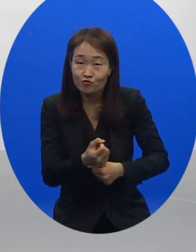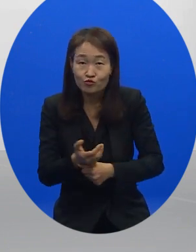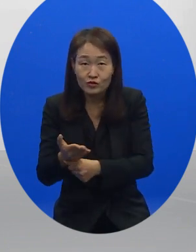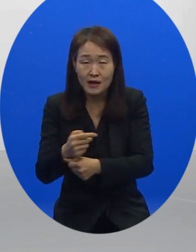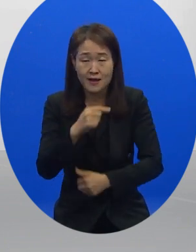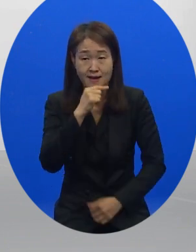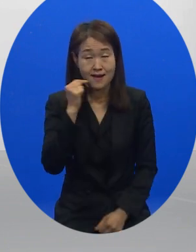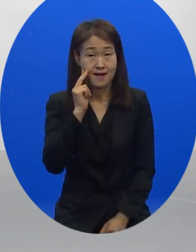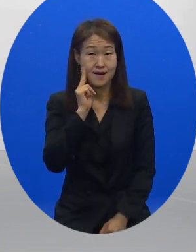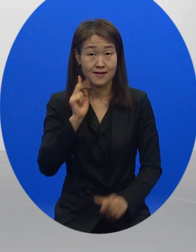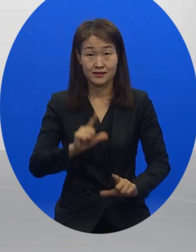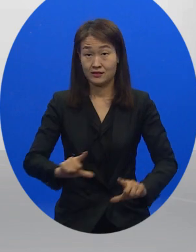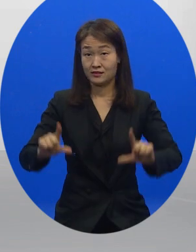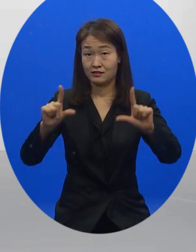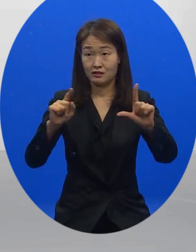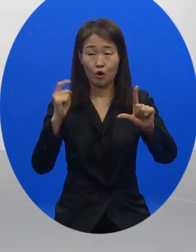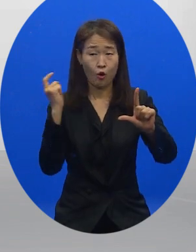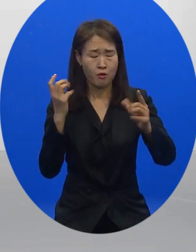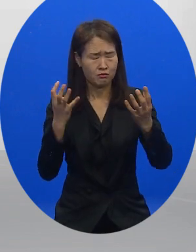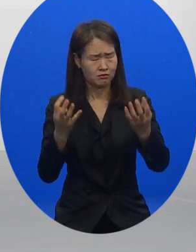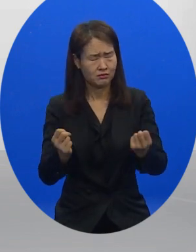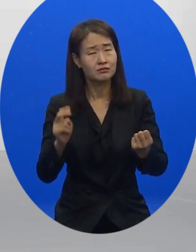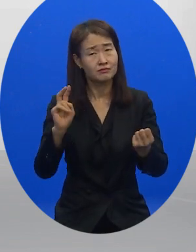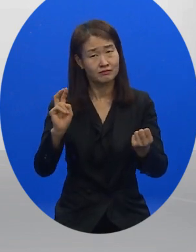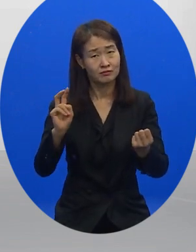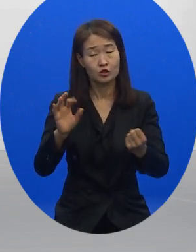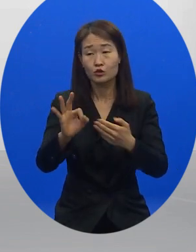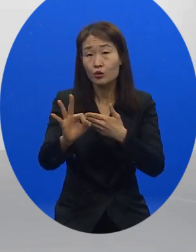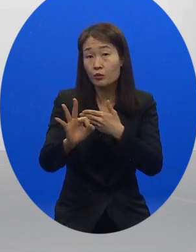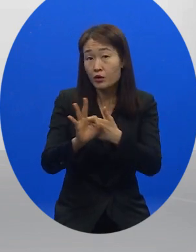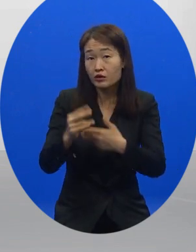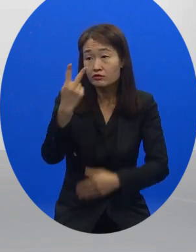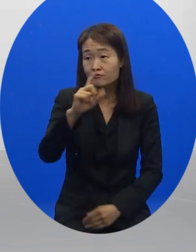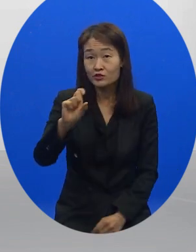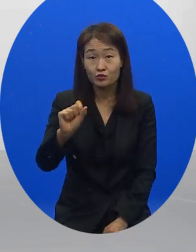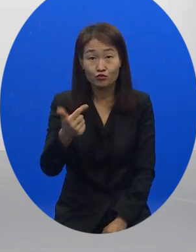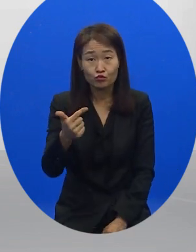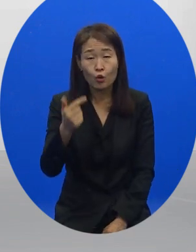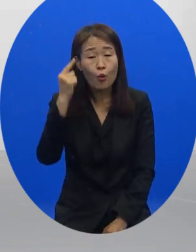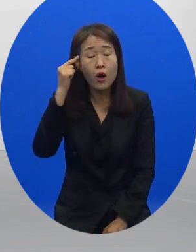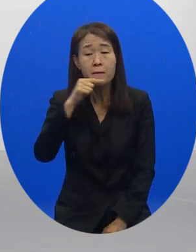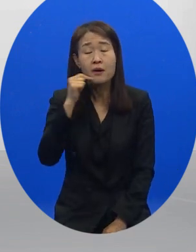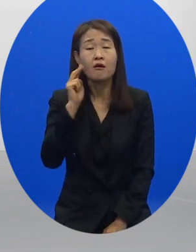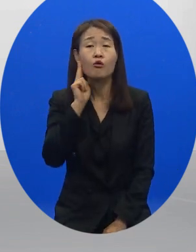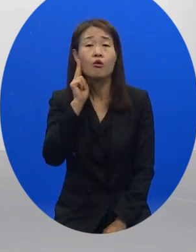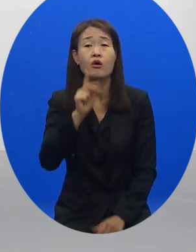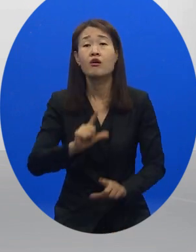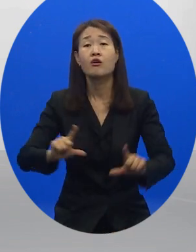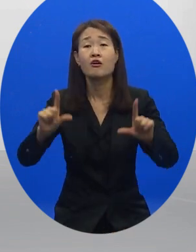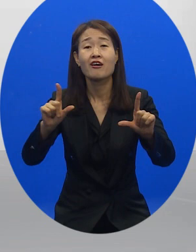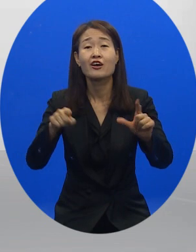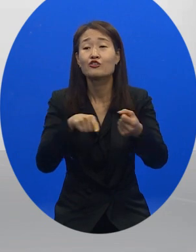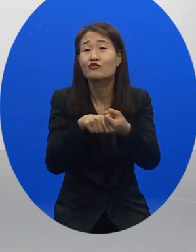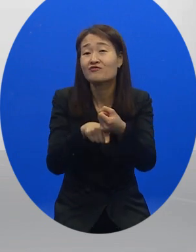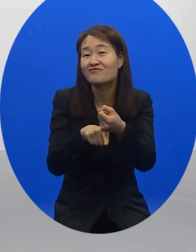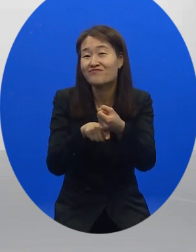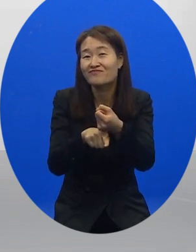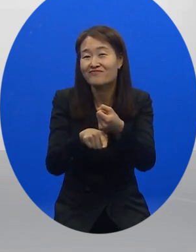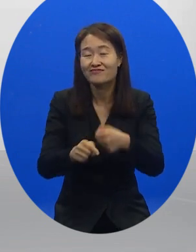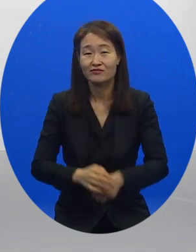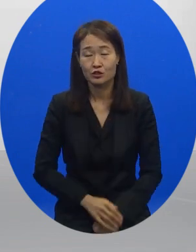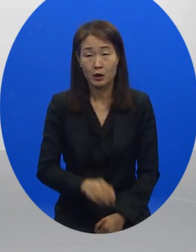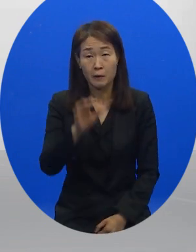붉은 원숭이의 해라는 말을 많이 보셨을 겁니다. 그렇다면 2016년을 왜 붉은 원숭이의 해라고 부르는